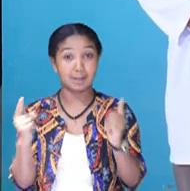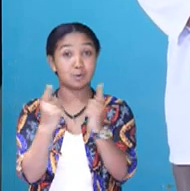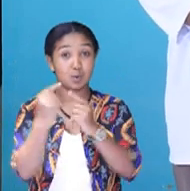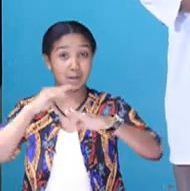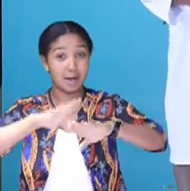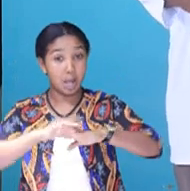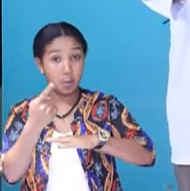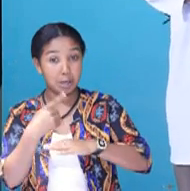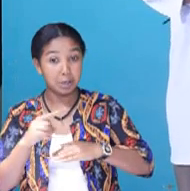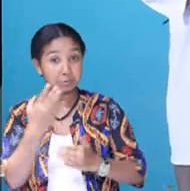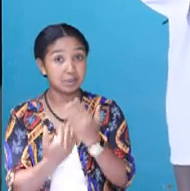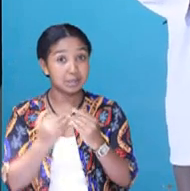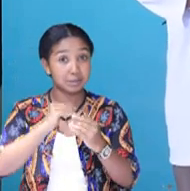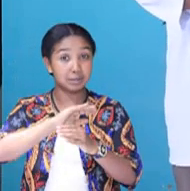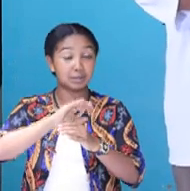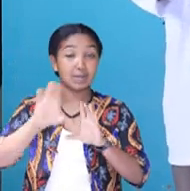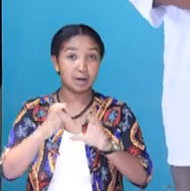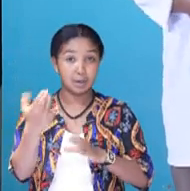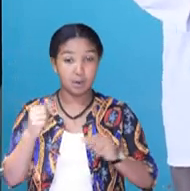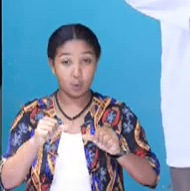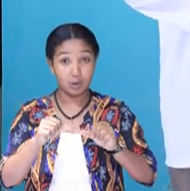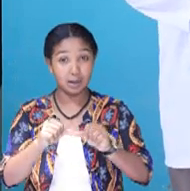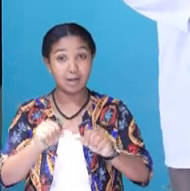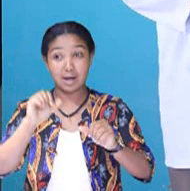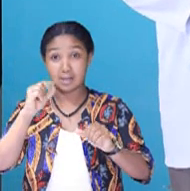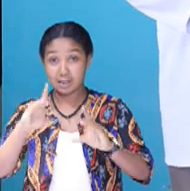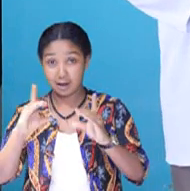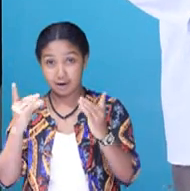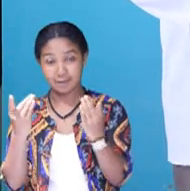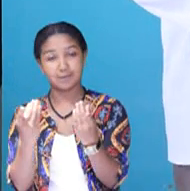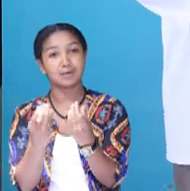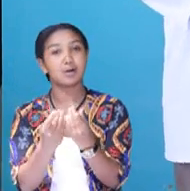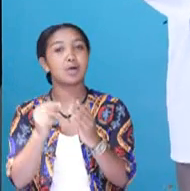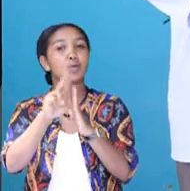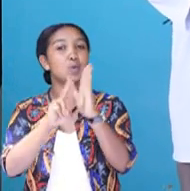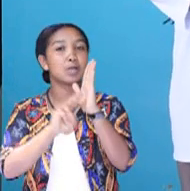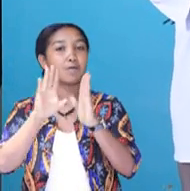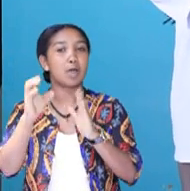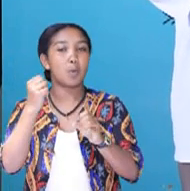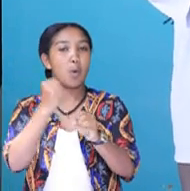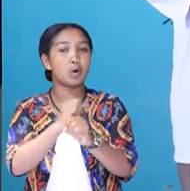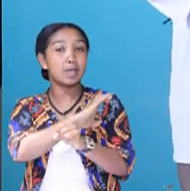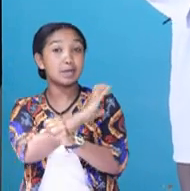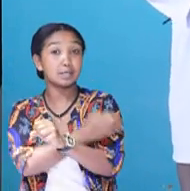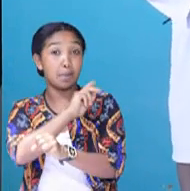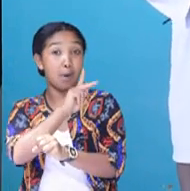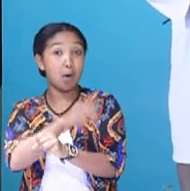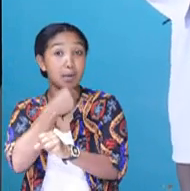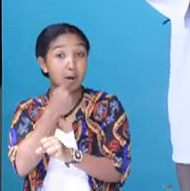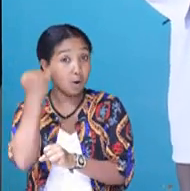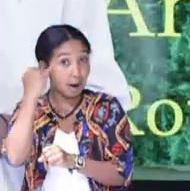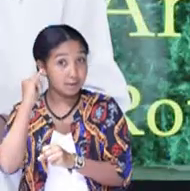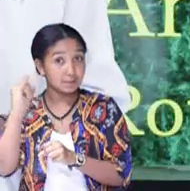ግንኙነት ላይ ወይም ዲስከስ እናደርግ በነበረን ቆይታ የ11ኛ ክፍል ዩኒት 5ን ወርክ ኢነርጂ ኤንድ ፓወር